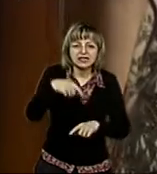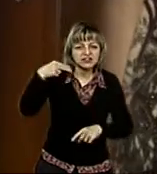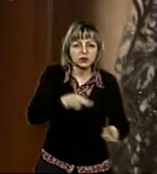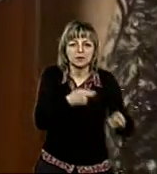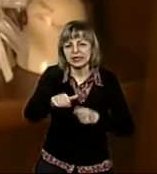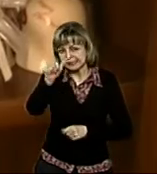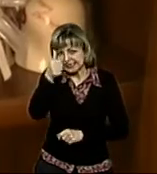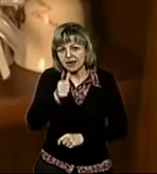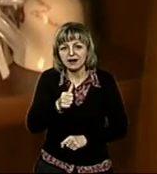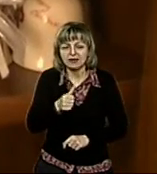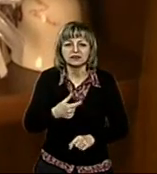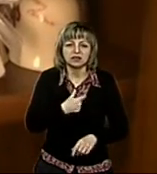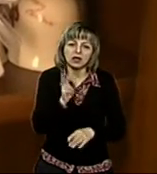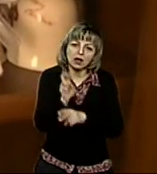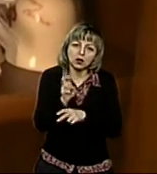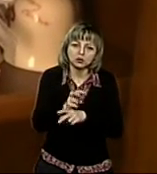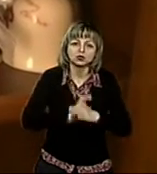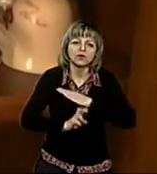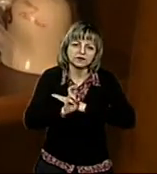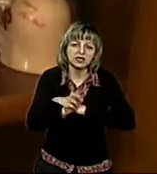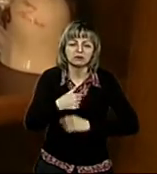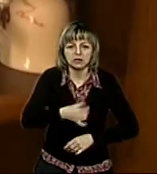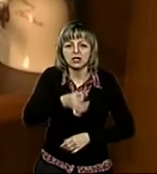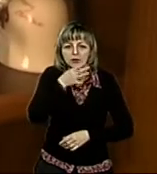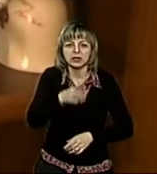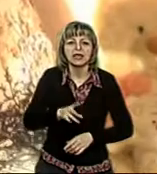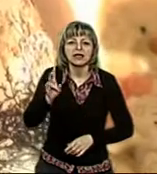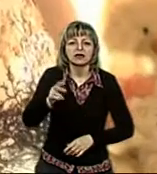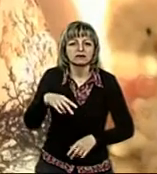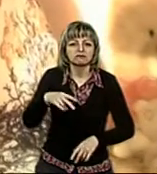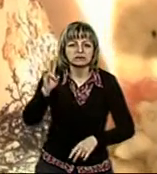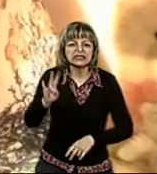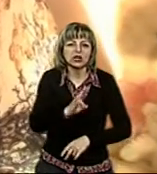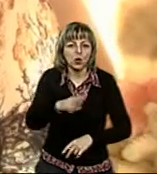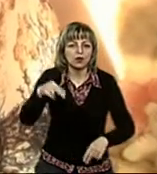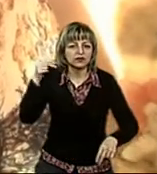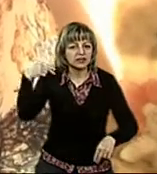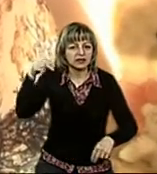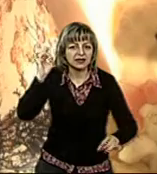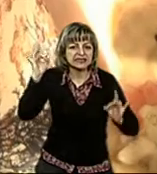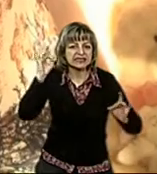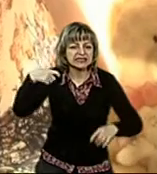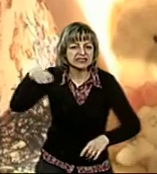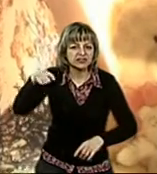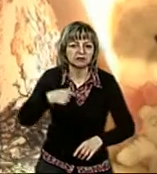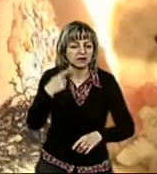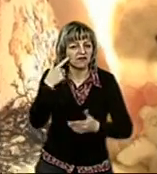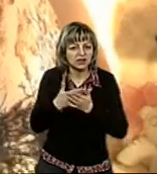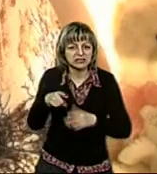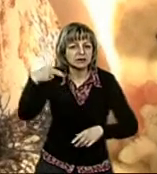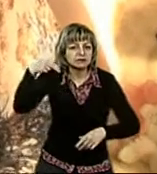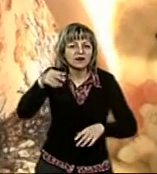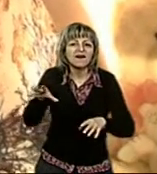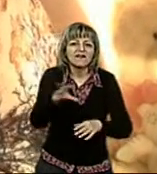Греції. Я ходжу до церкви, і мені подобається церковний дзвін. У мене таке враження, що от як дзвоником задзвониш, то